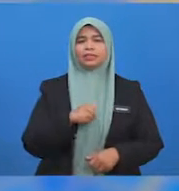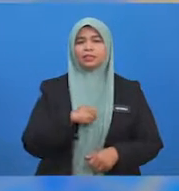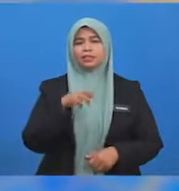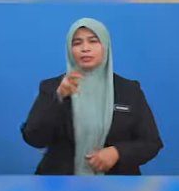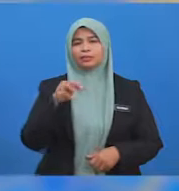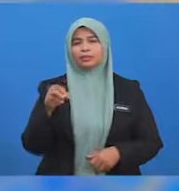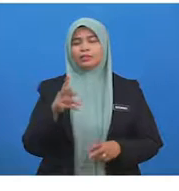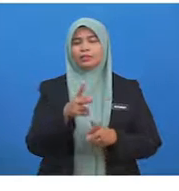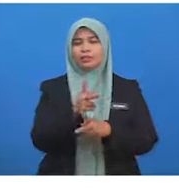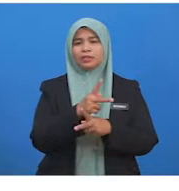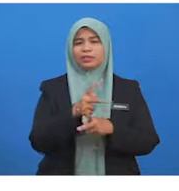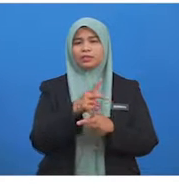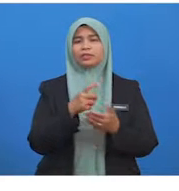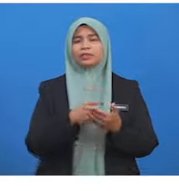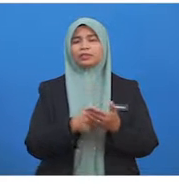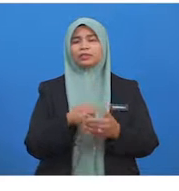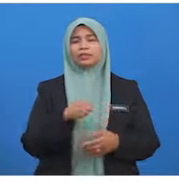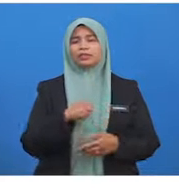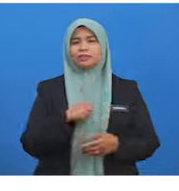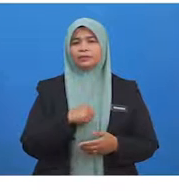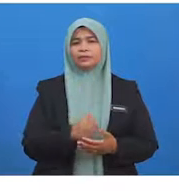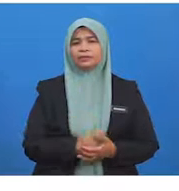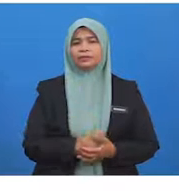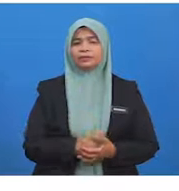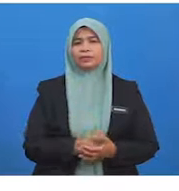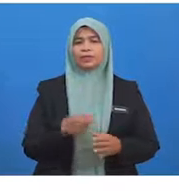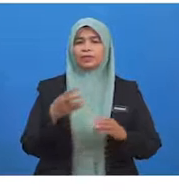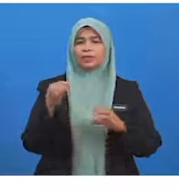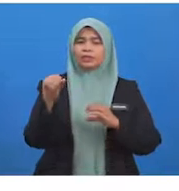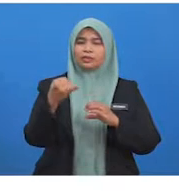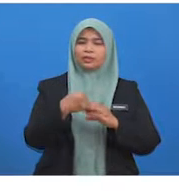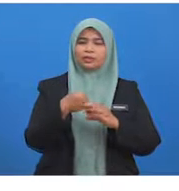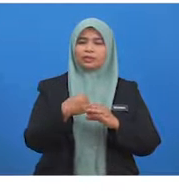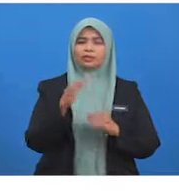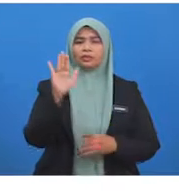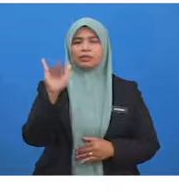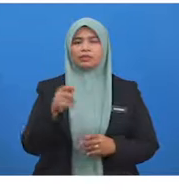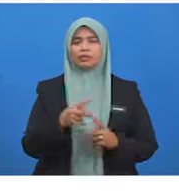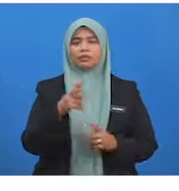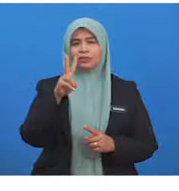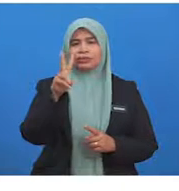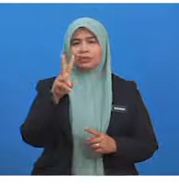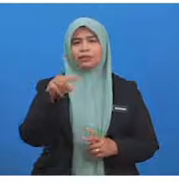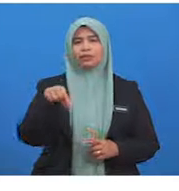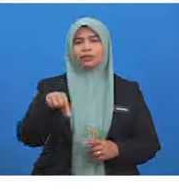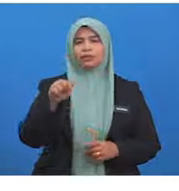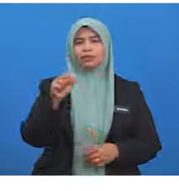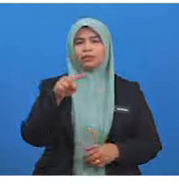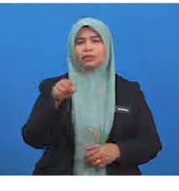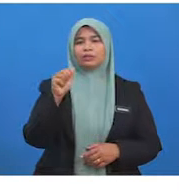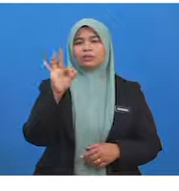Jenayah yang kedua ialah qadhaf. Qadhaf itu bermaksud membuat tuduhan zina ke